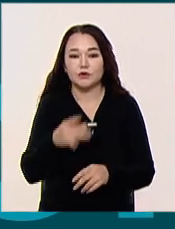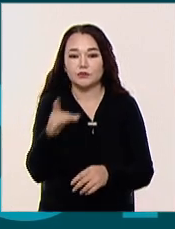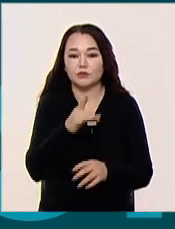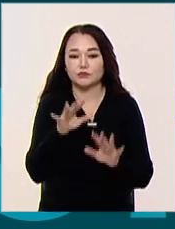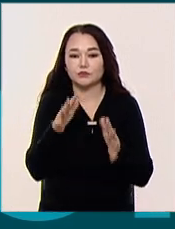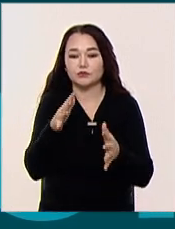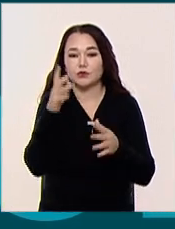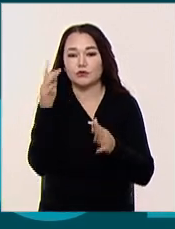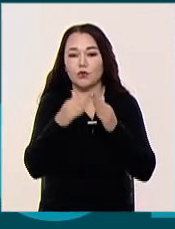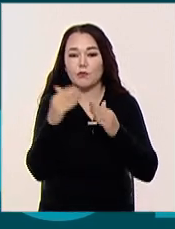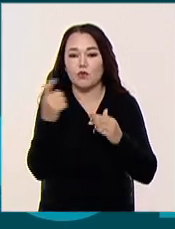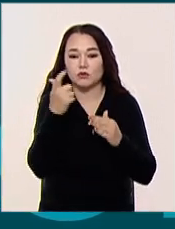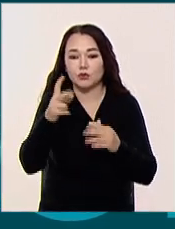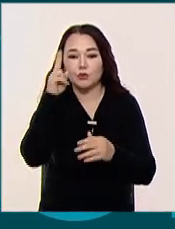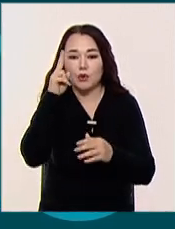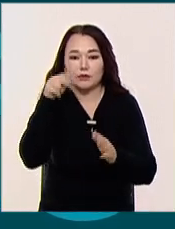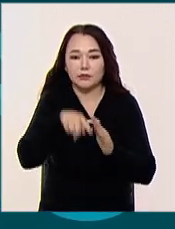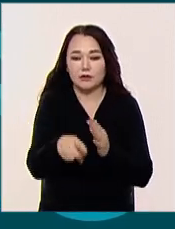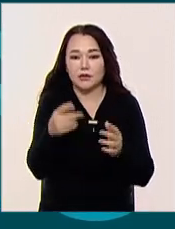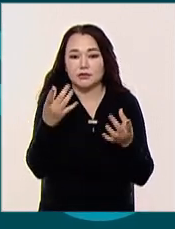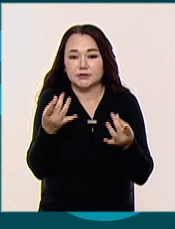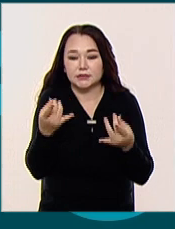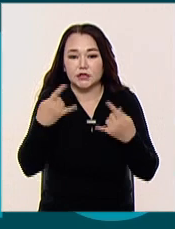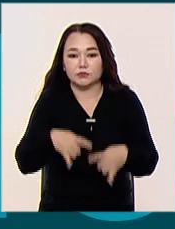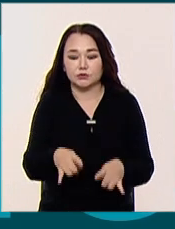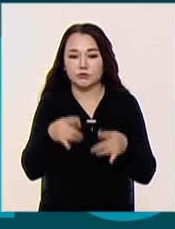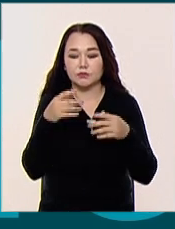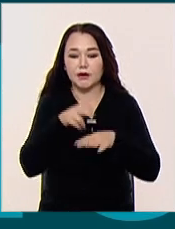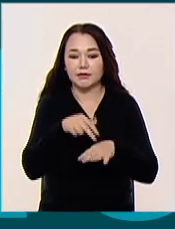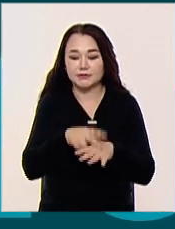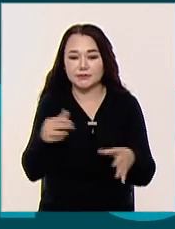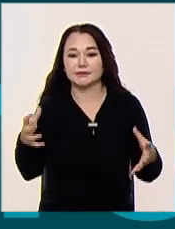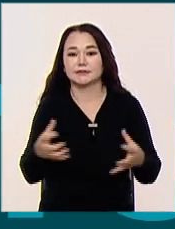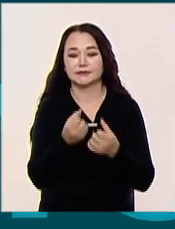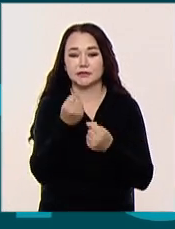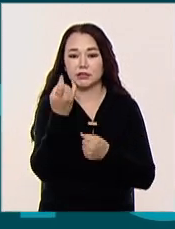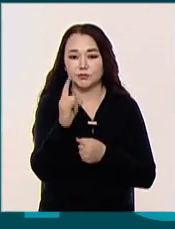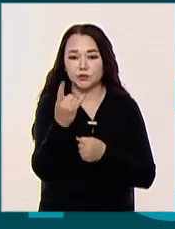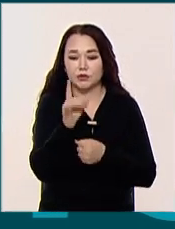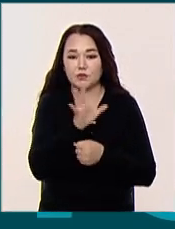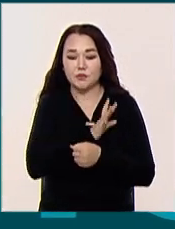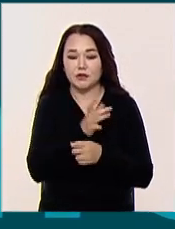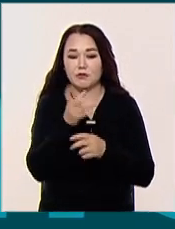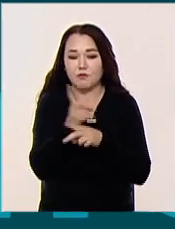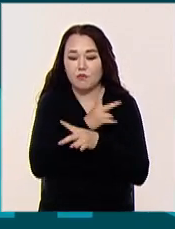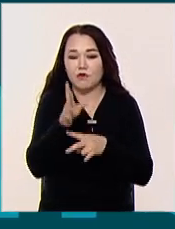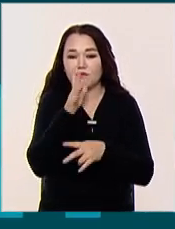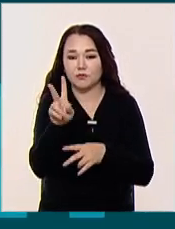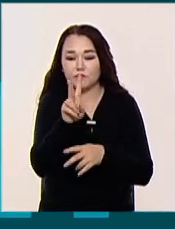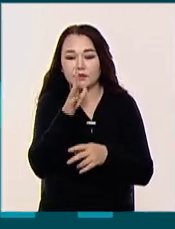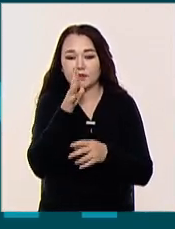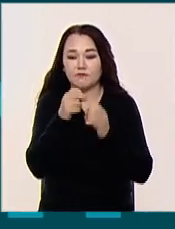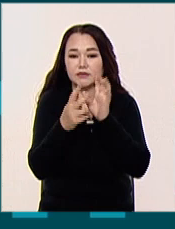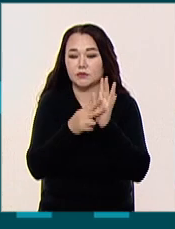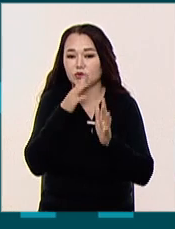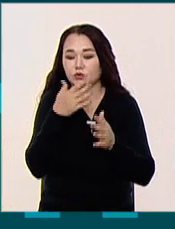жер үйлердің бірінің дәретханасынан жаңа туған нәрестені полиция қызметкерлерінің құтқарып жатқан сәті. Полицияға түнгі 2-де кәмелетке толмаған қыздың